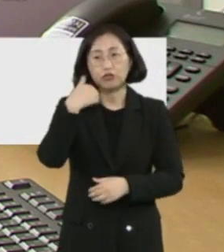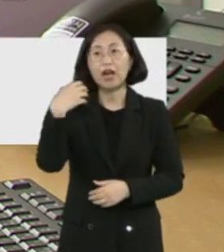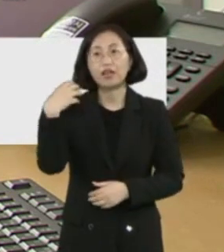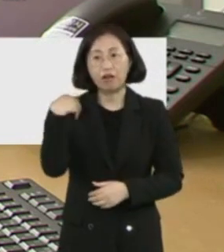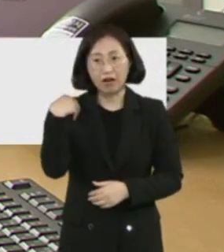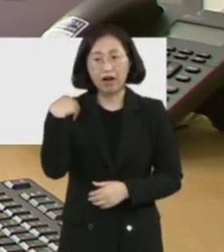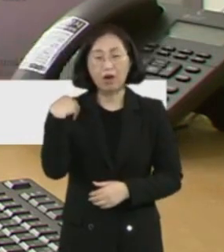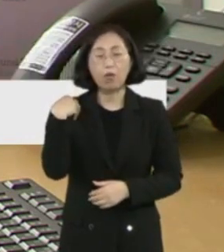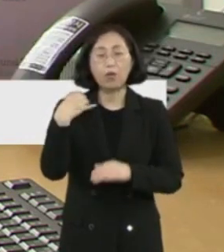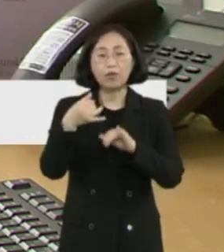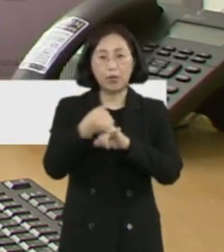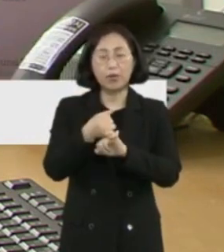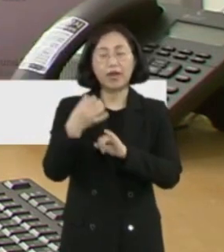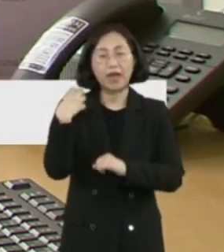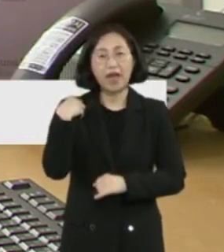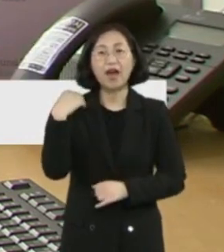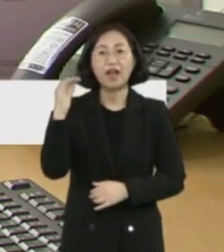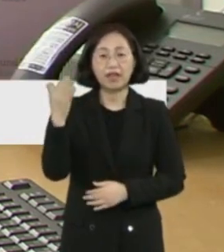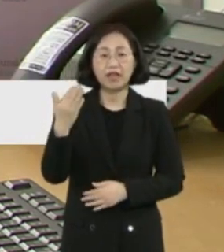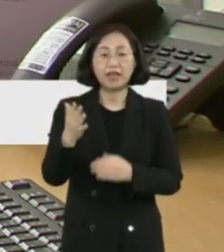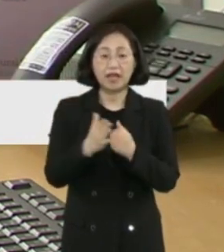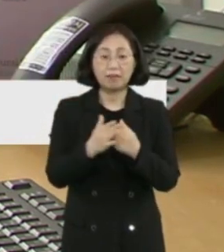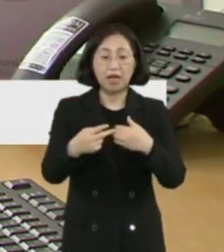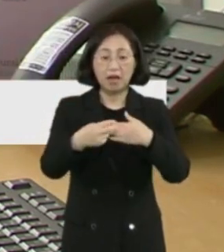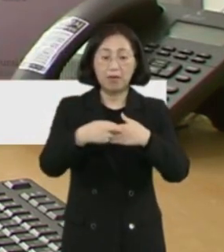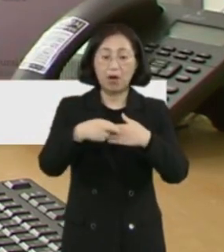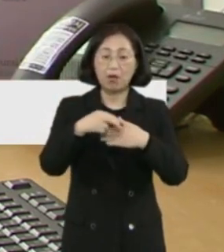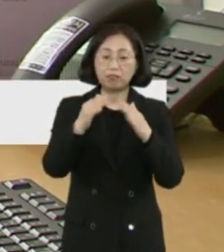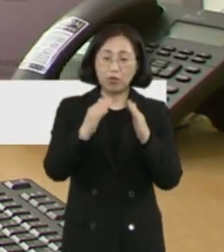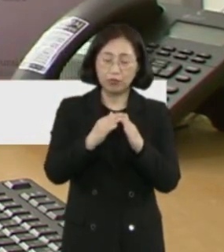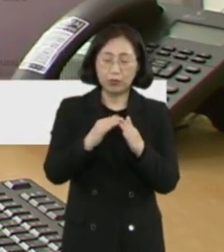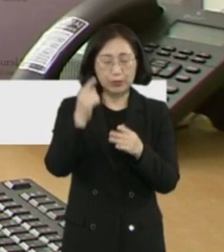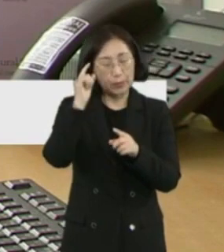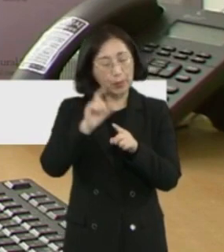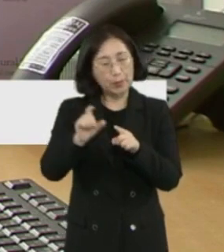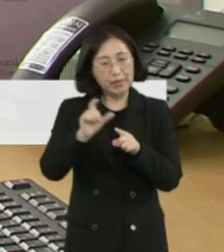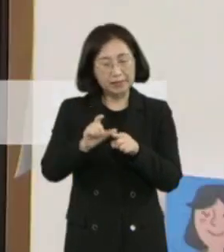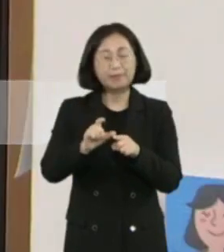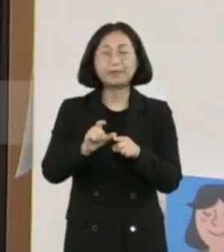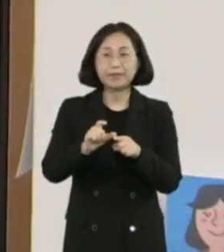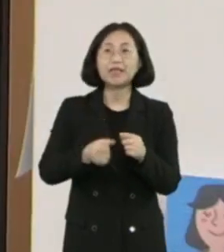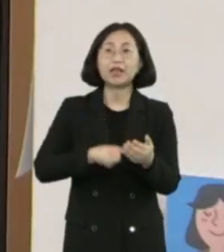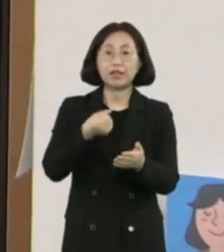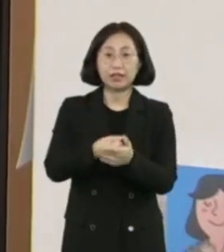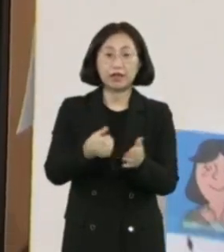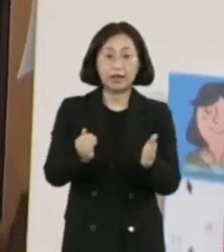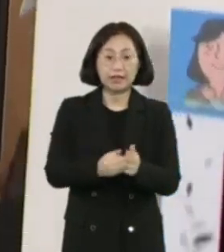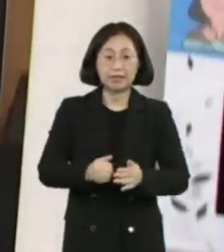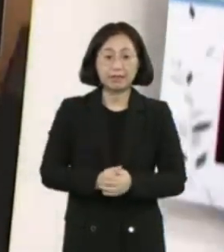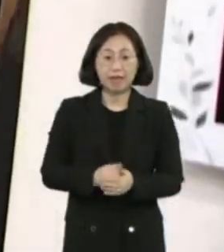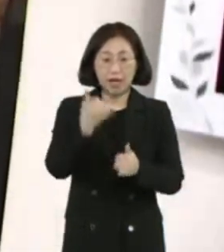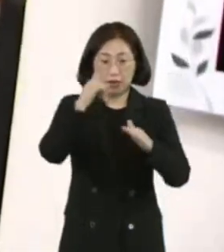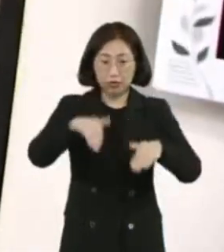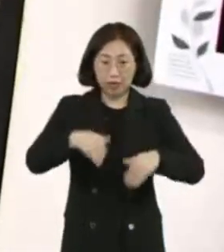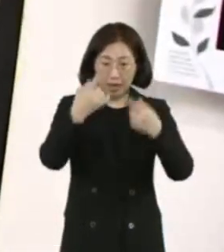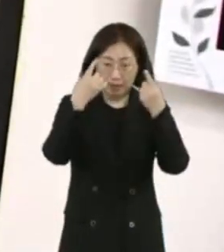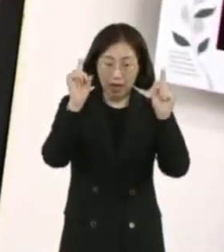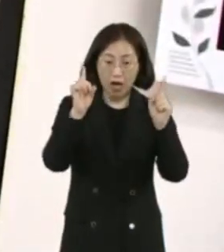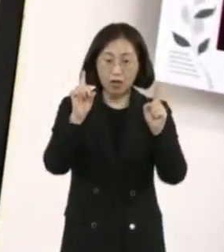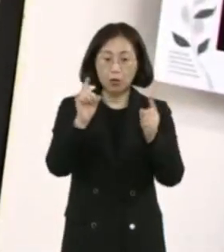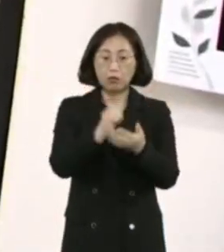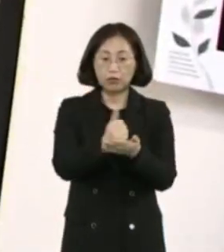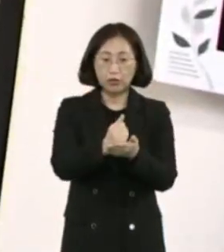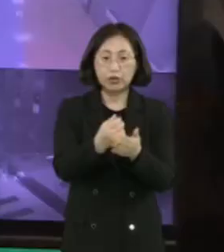때문에 저희 병원도 좀 고민 후에 결정을 하게 됐습니다. 여기에 충남대학교 병원도